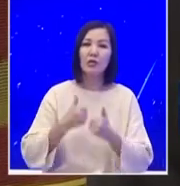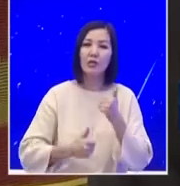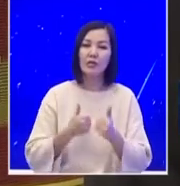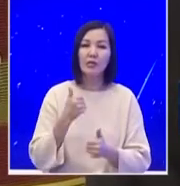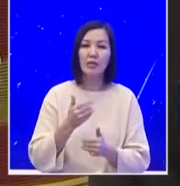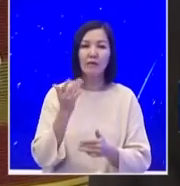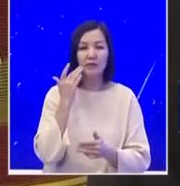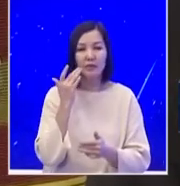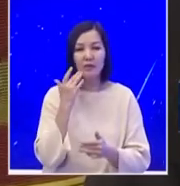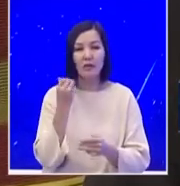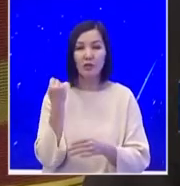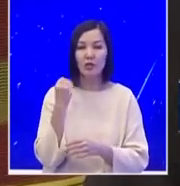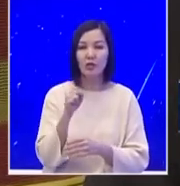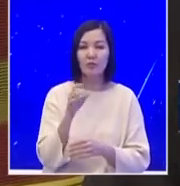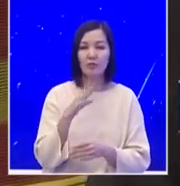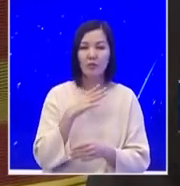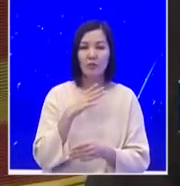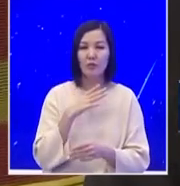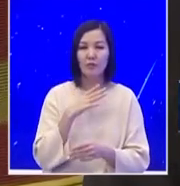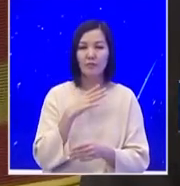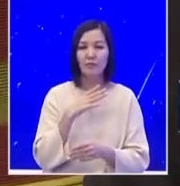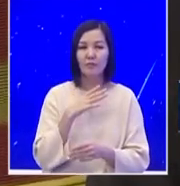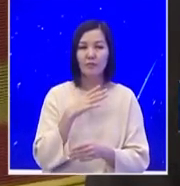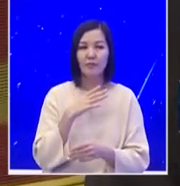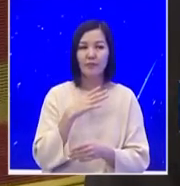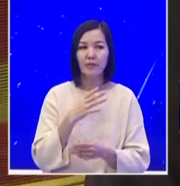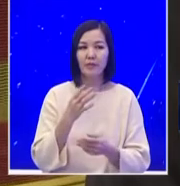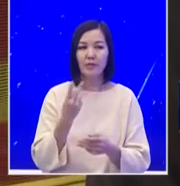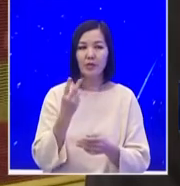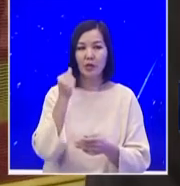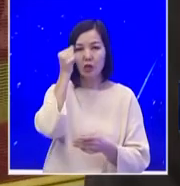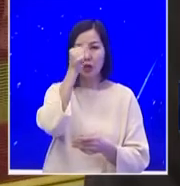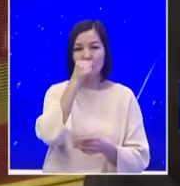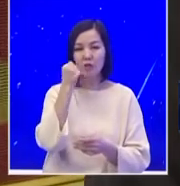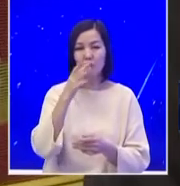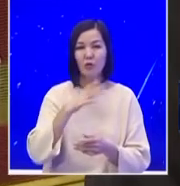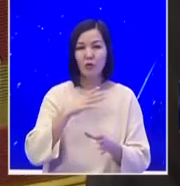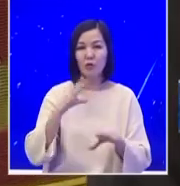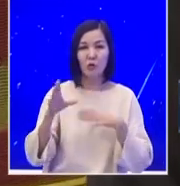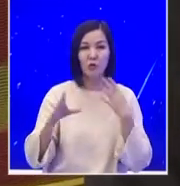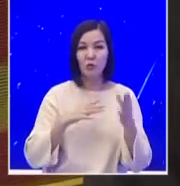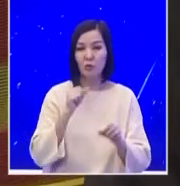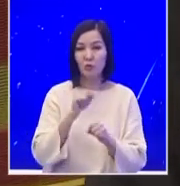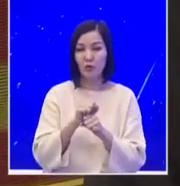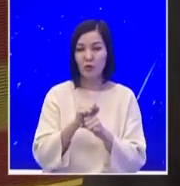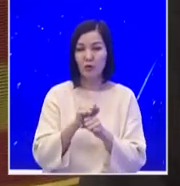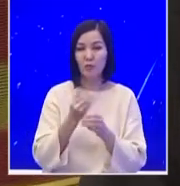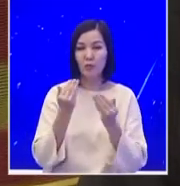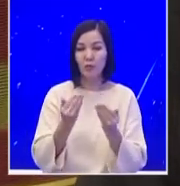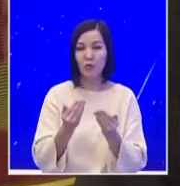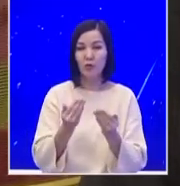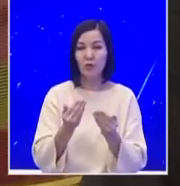әрқашанда жүлделі орынға ие болғанмын. Және де 2 жылдай айналыспаған болатынмын. Және де енді